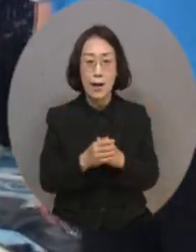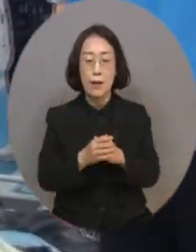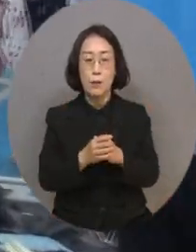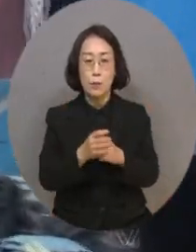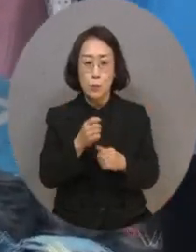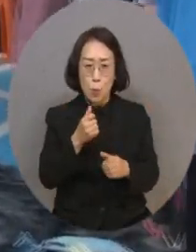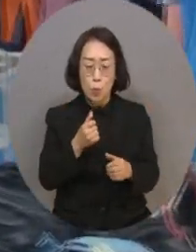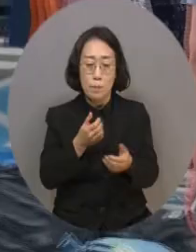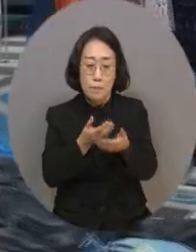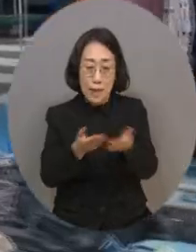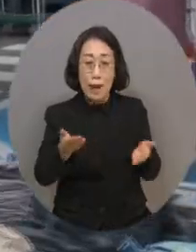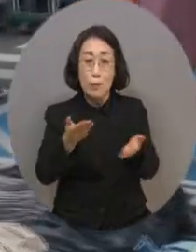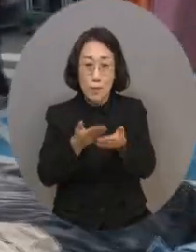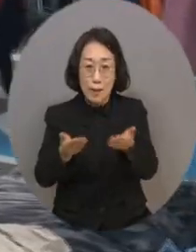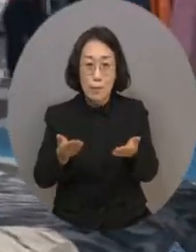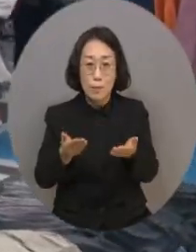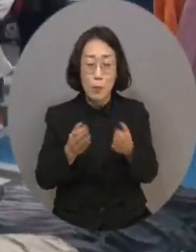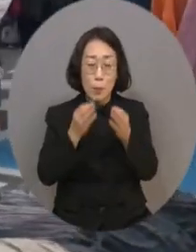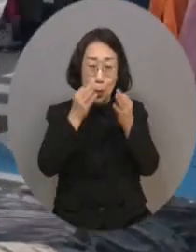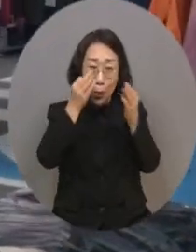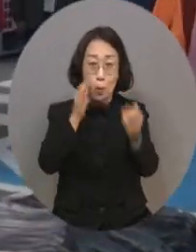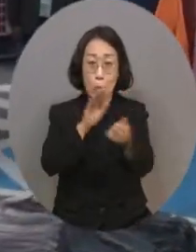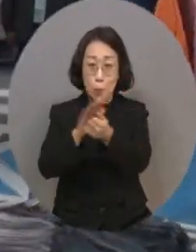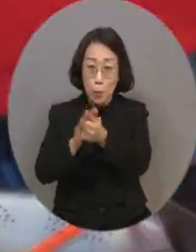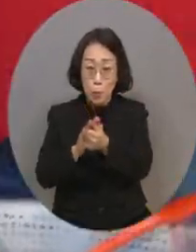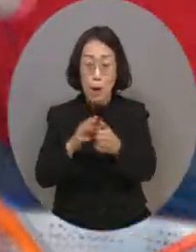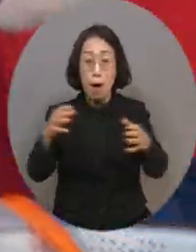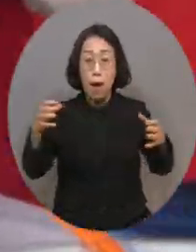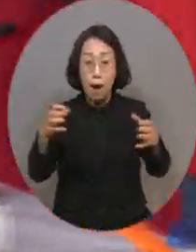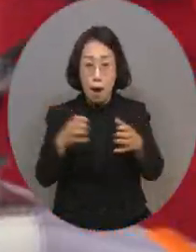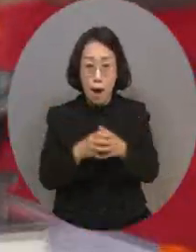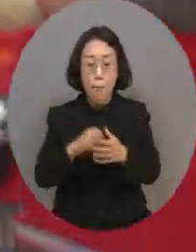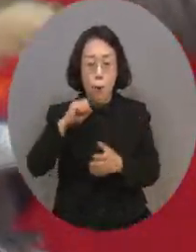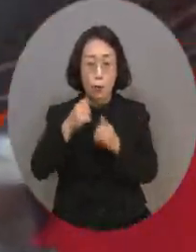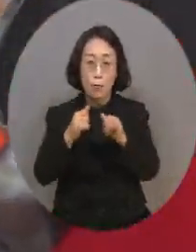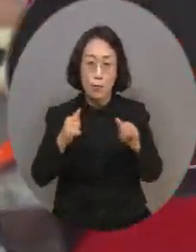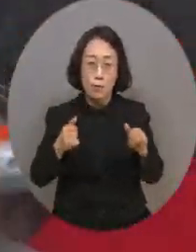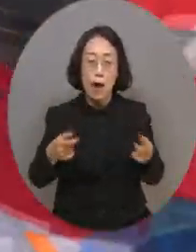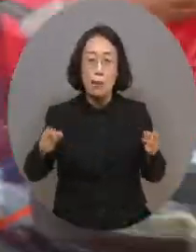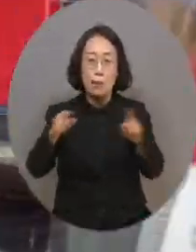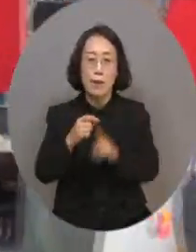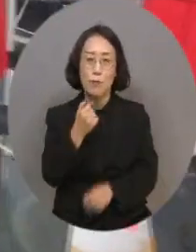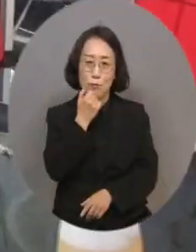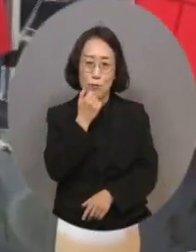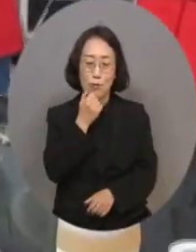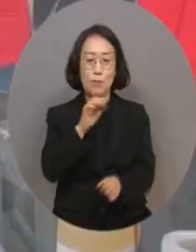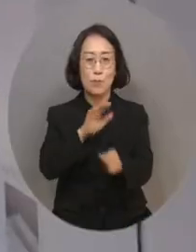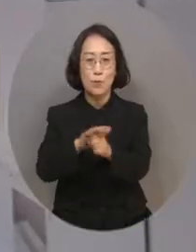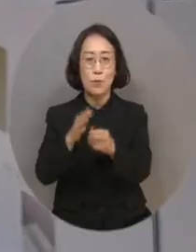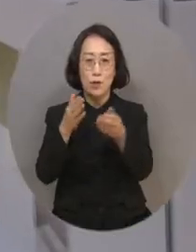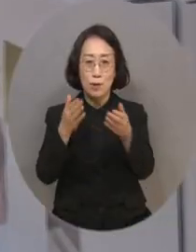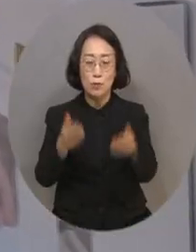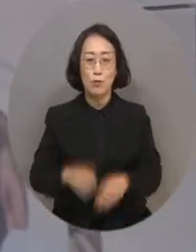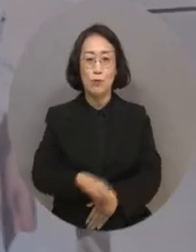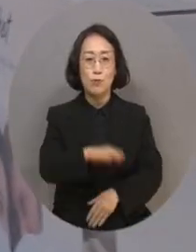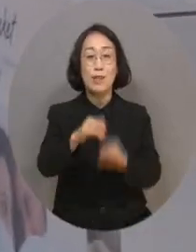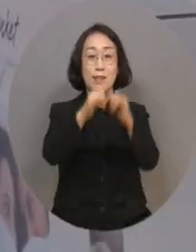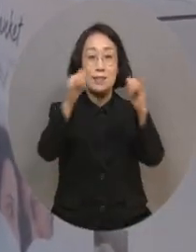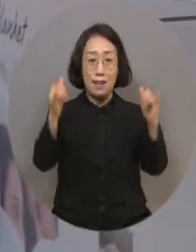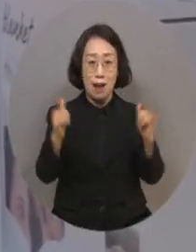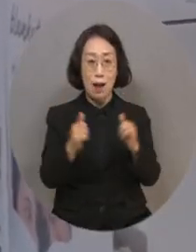작은 나눔이지만 어려운 이웃들이 더불어 함께 웃으며 살아갈 기반을 만들어가는 우리